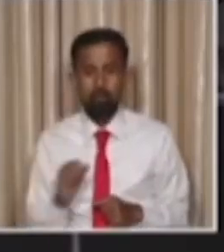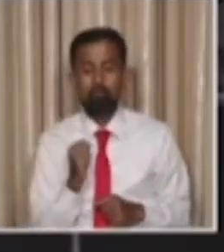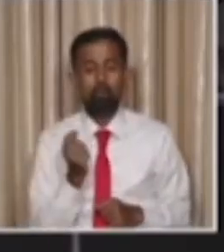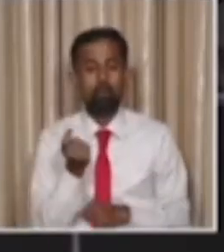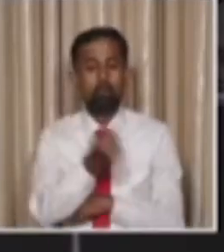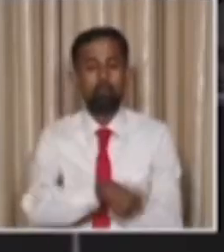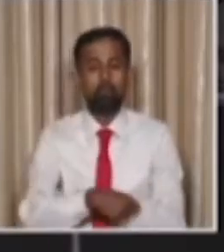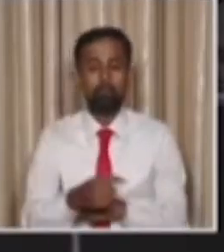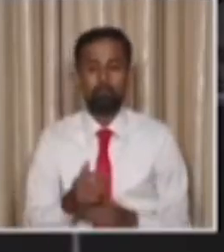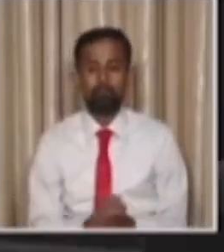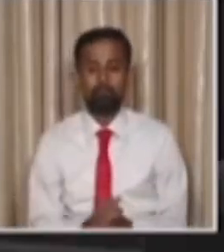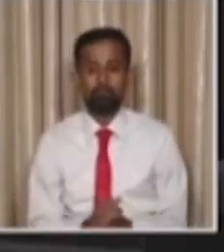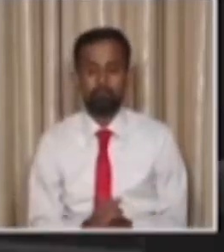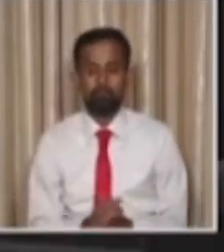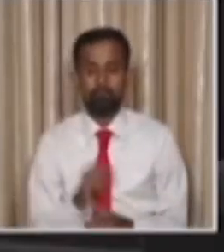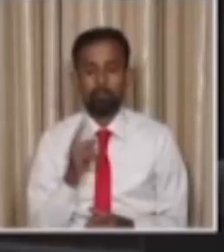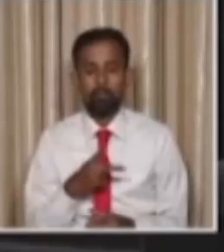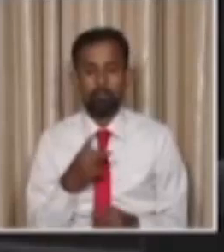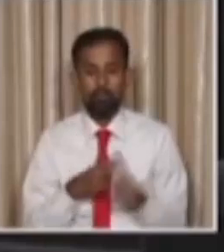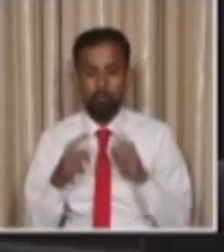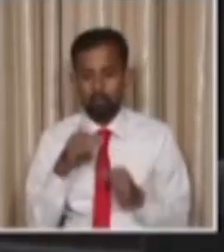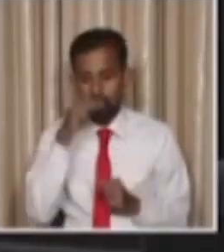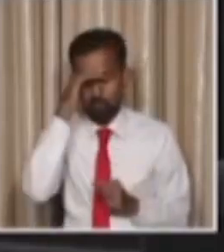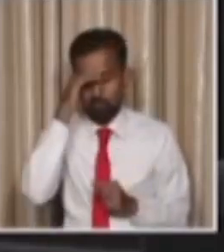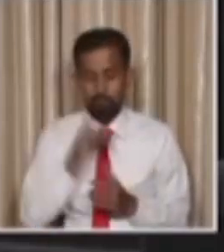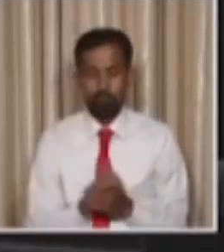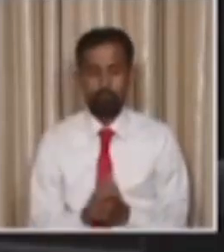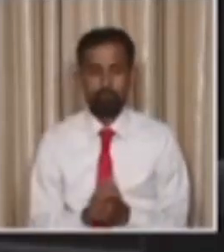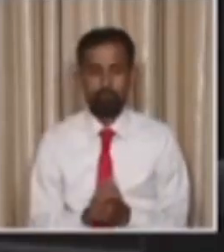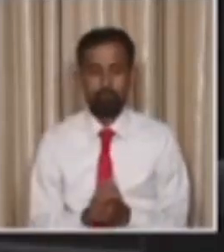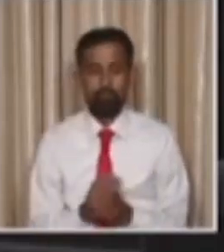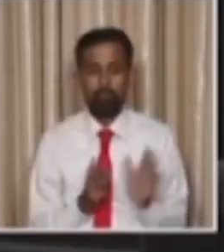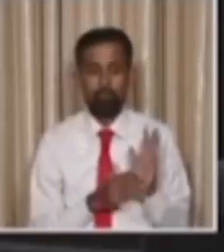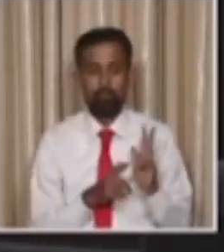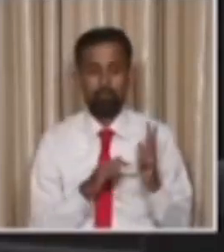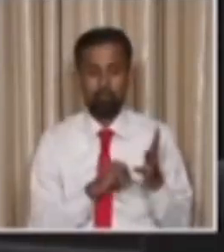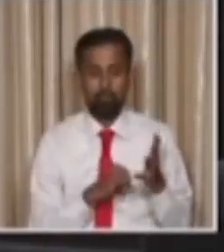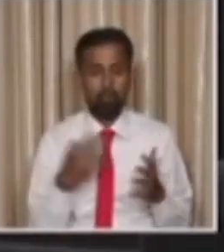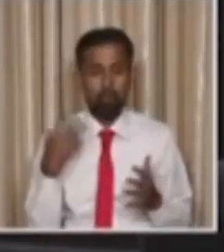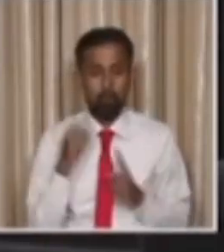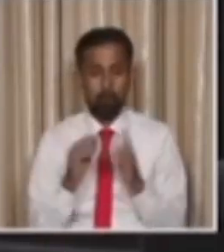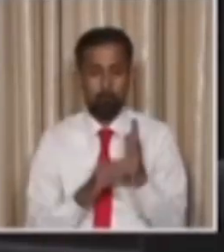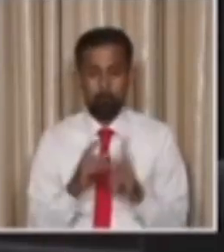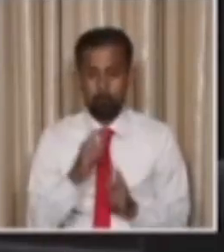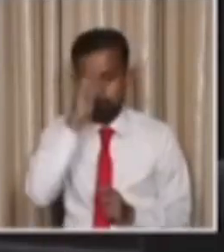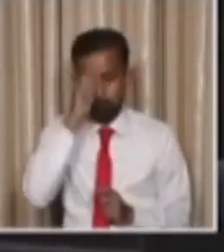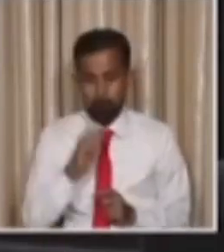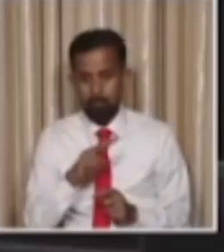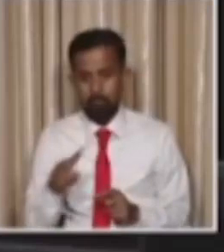අරගෙන තියෙන ක්‍රියාමාර්ග? නියෝජ්‍ය කතානායකතුමනි, ගරු මොසමීල් මන්ත්‍රීතුමාගේ අතුරු ප්‍රශ්නයට